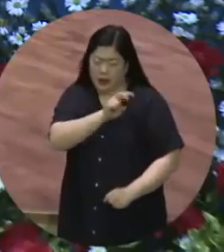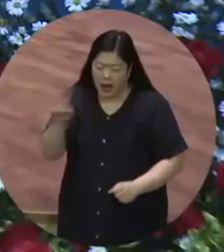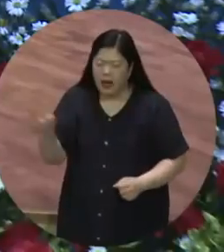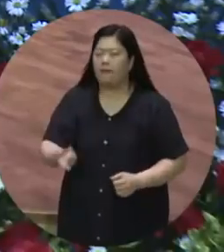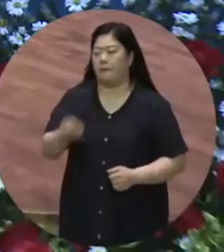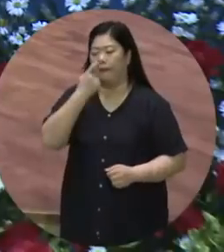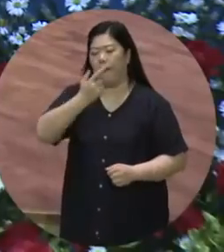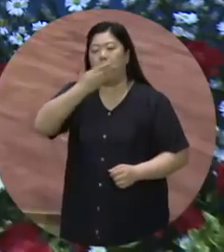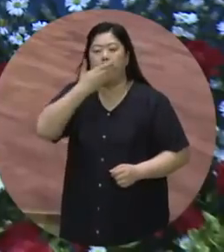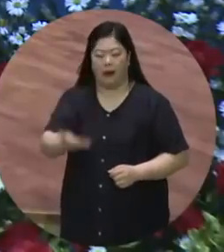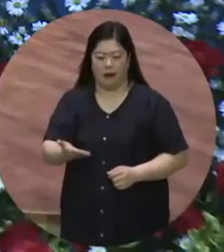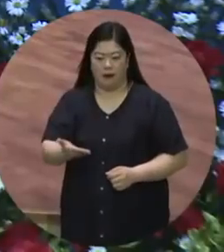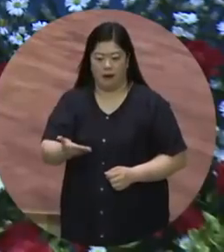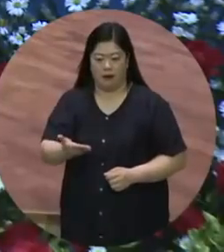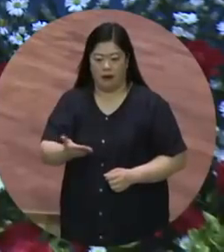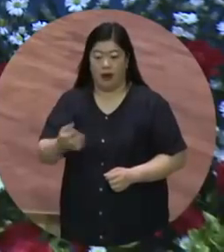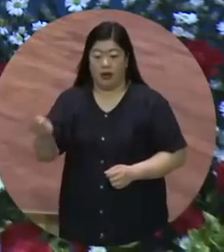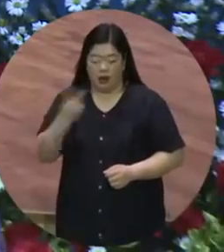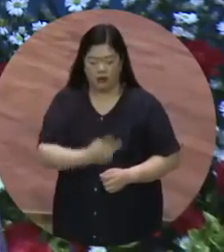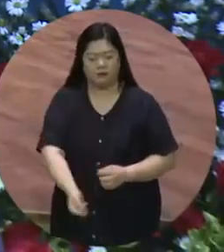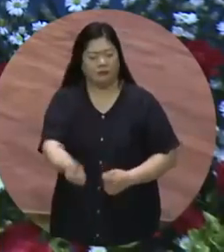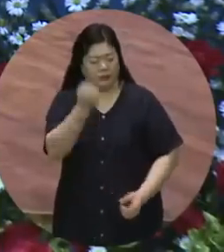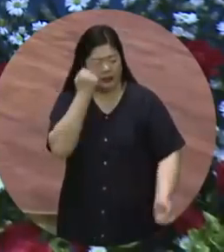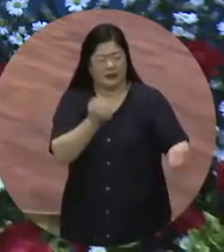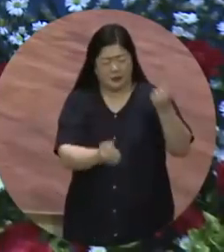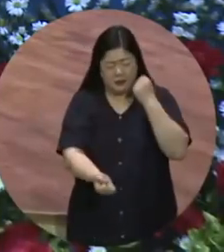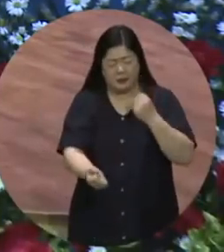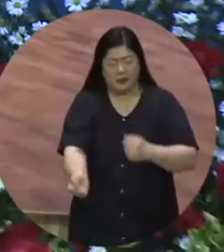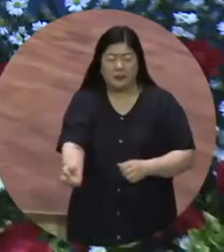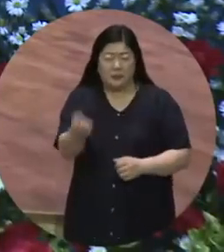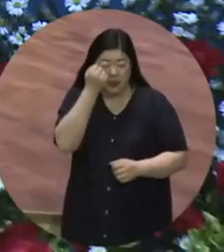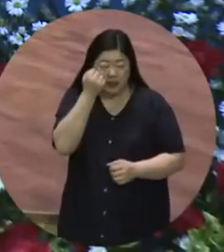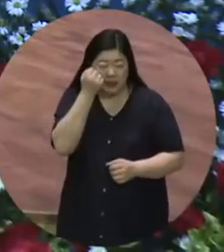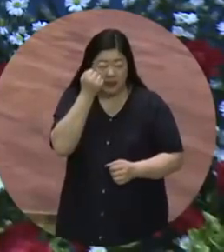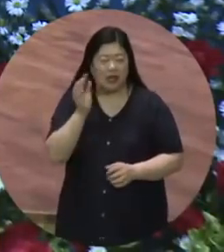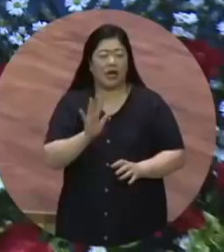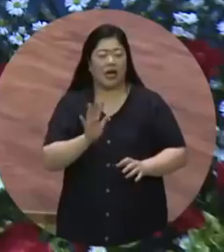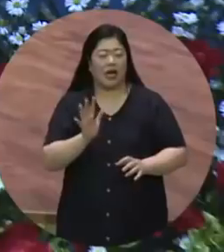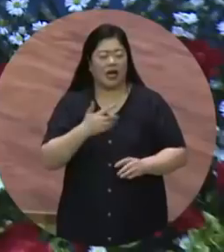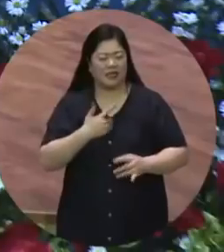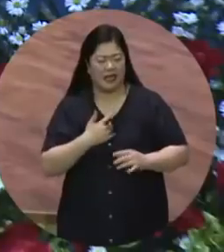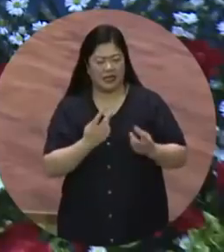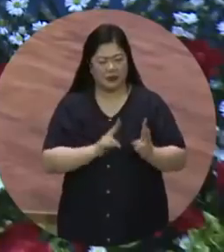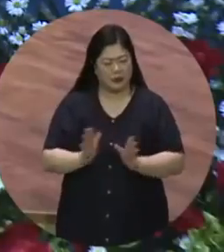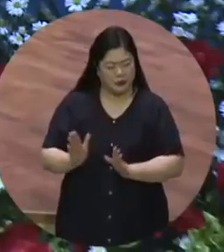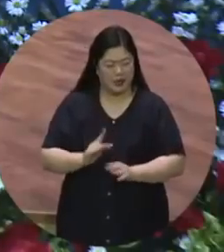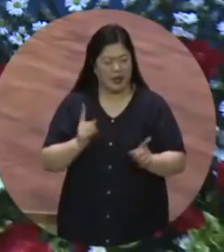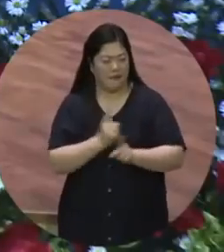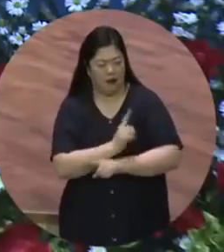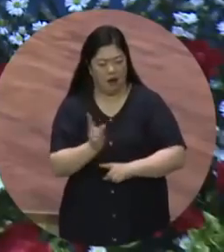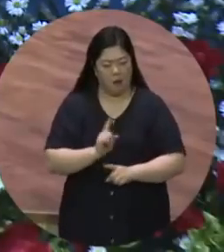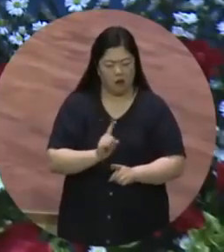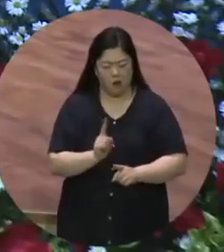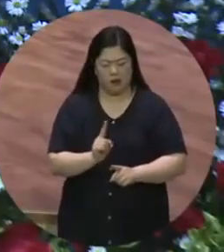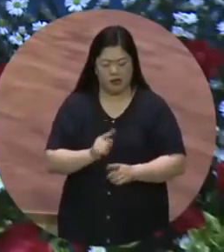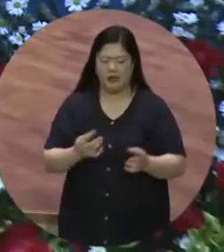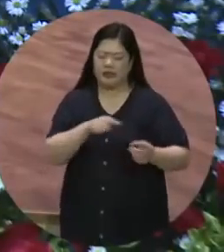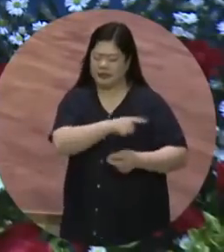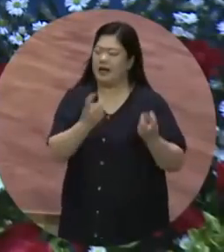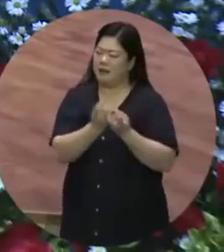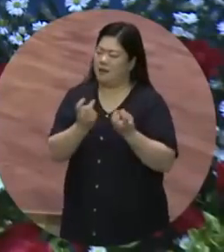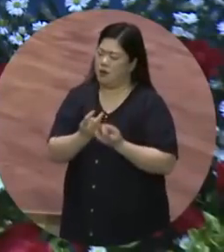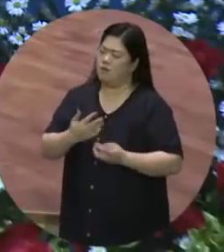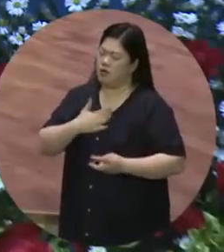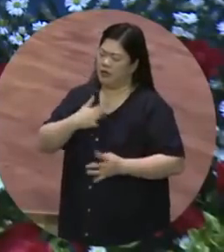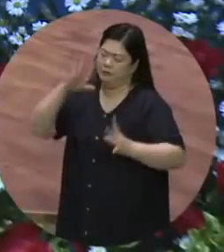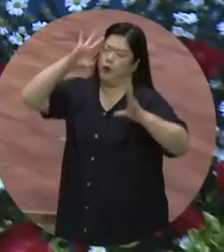선천적으로 가지고 있는 이런 잠재력을 완전하게 키우는 그런 유일한 길이라고 믿습니다.